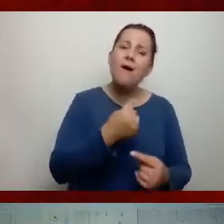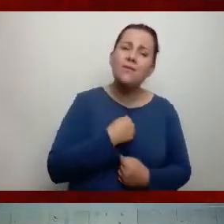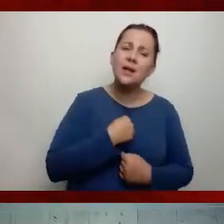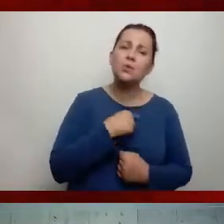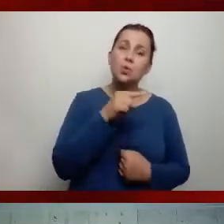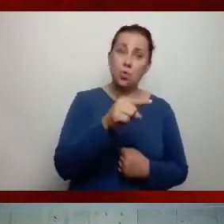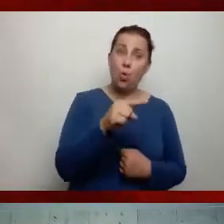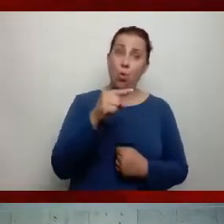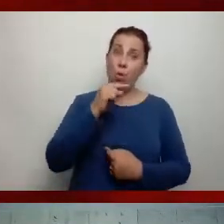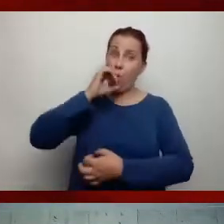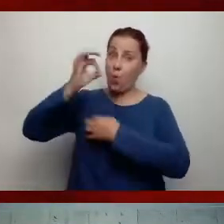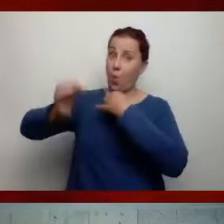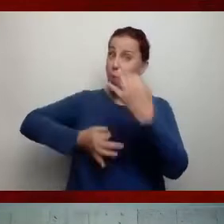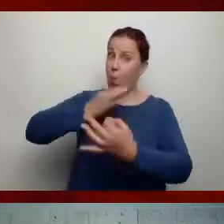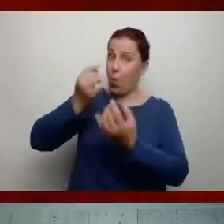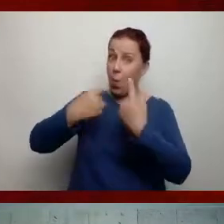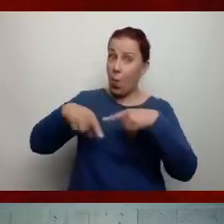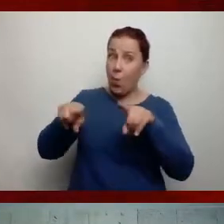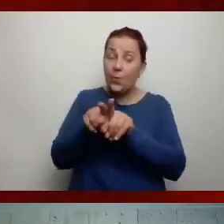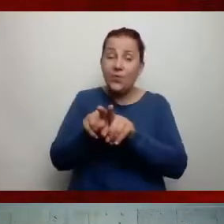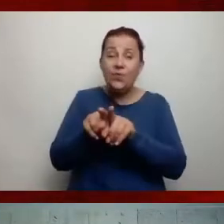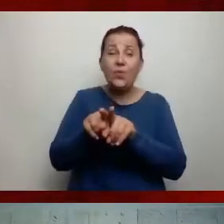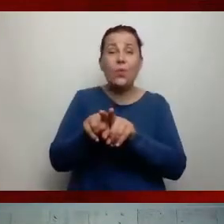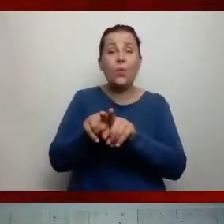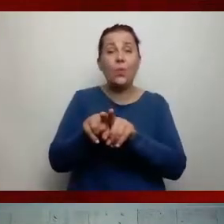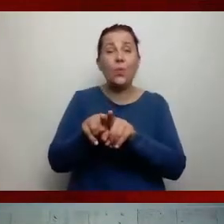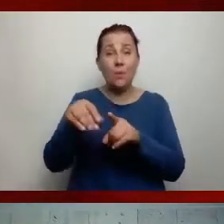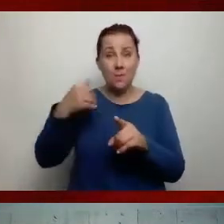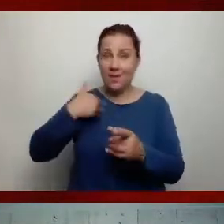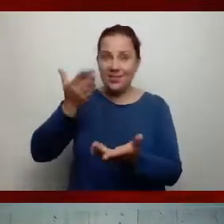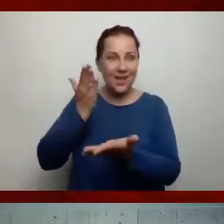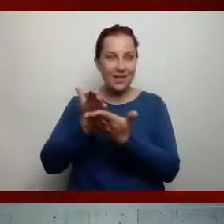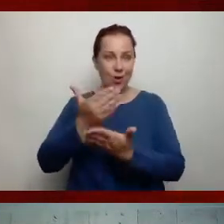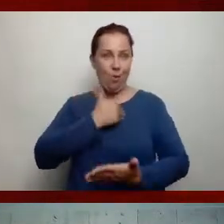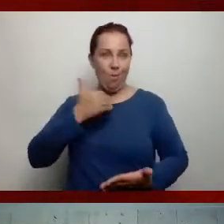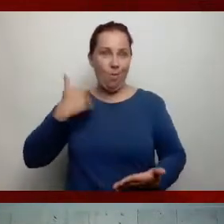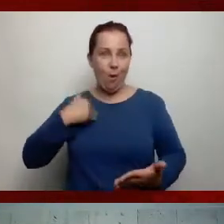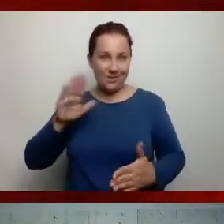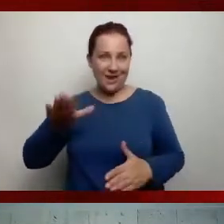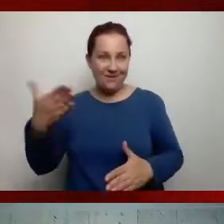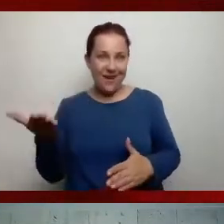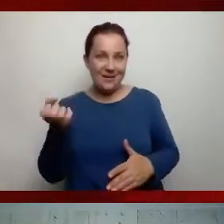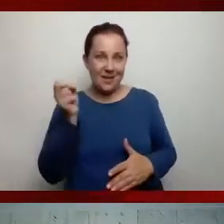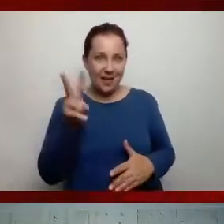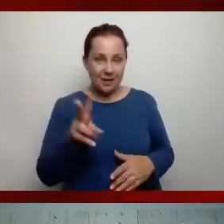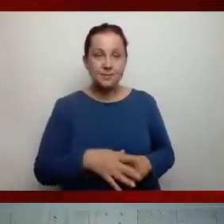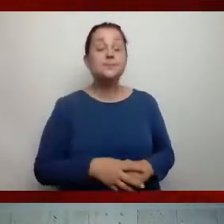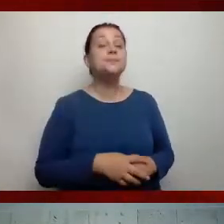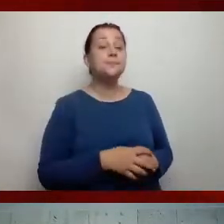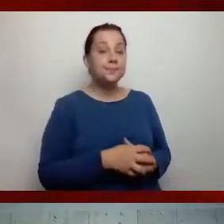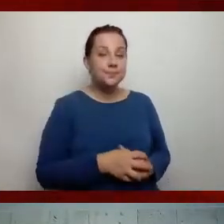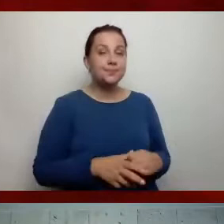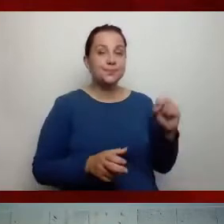z tych, które doczekały się nie tylko polskiej wersji. Tak, tak.